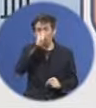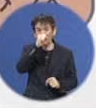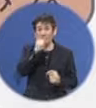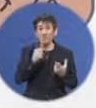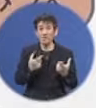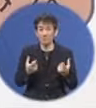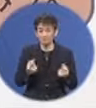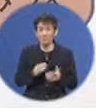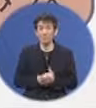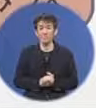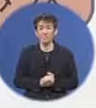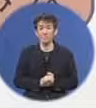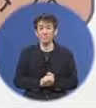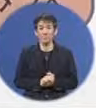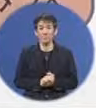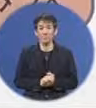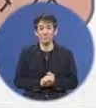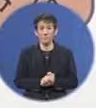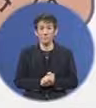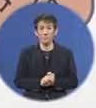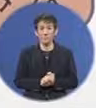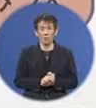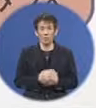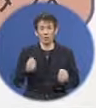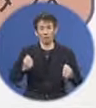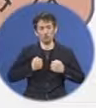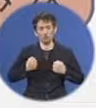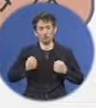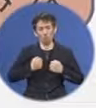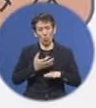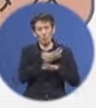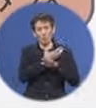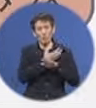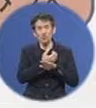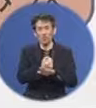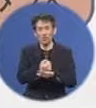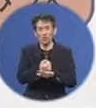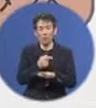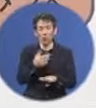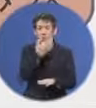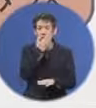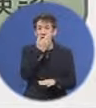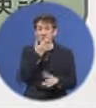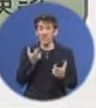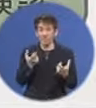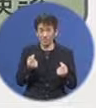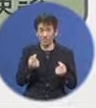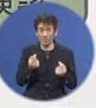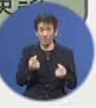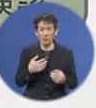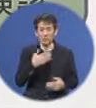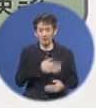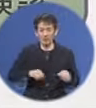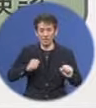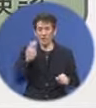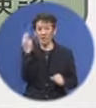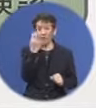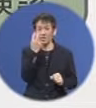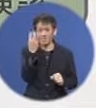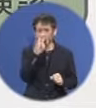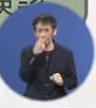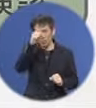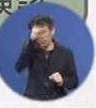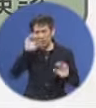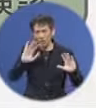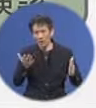ね、ということなんですね。それから運動習慣、 はい、 これは大事ですね。それから検診ですね、お病気がない